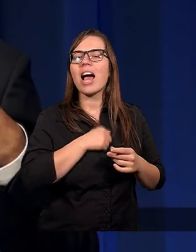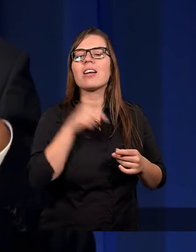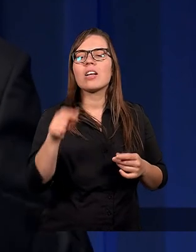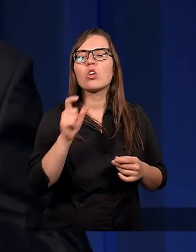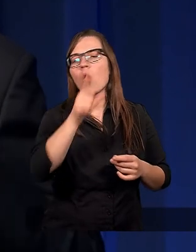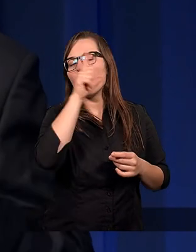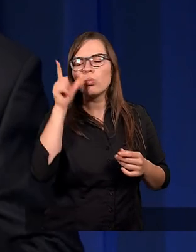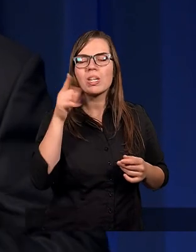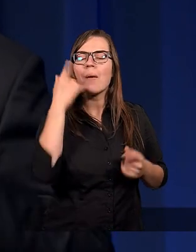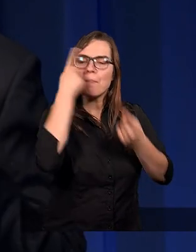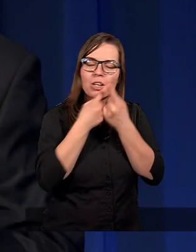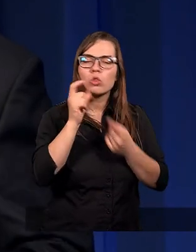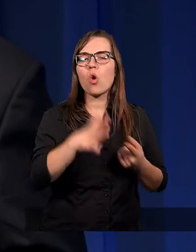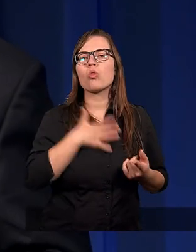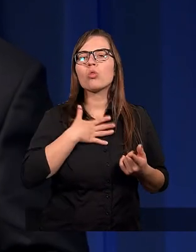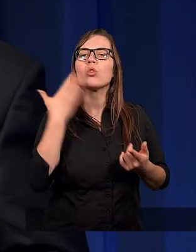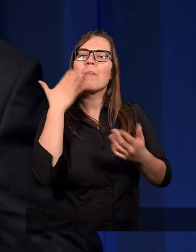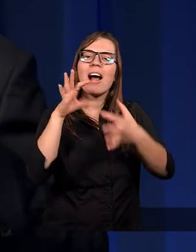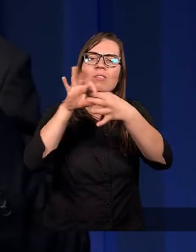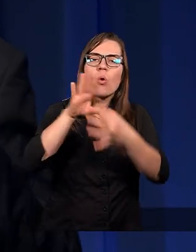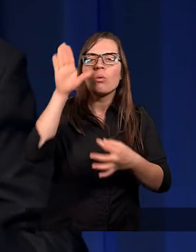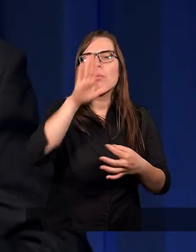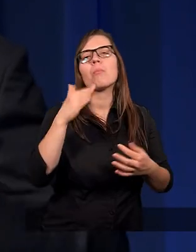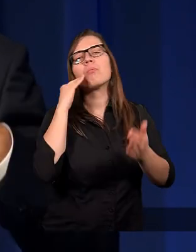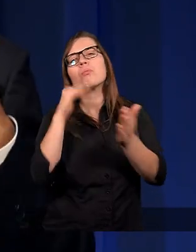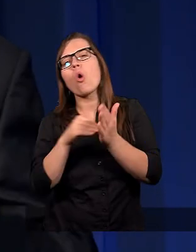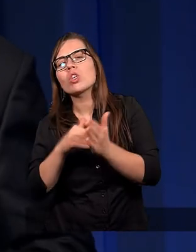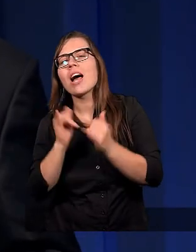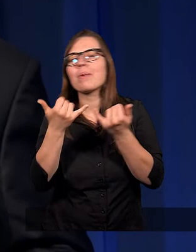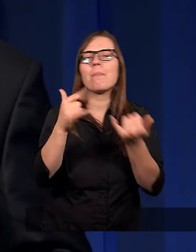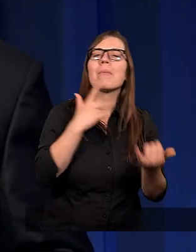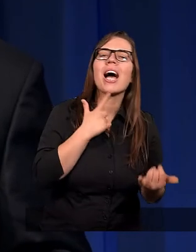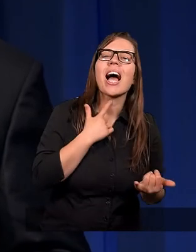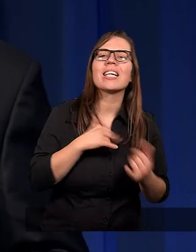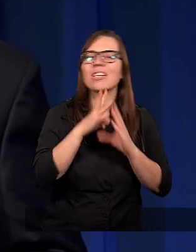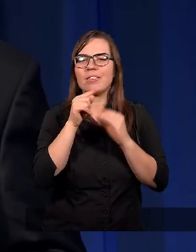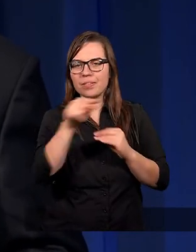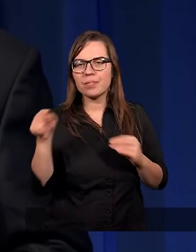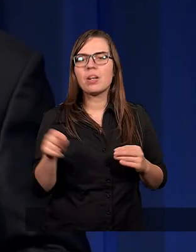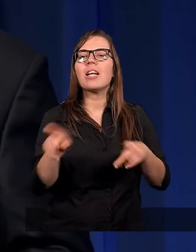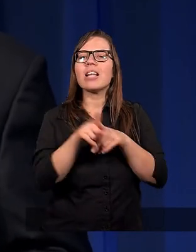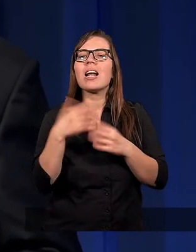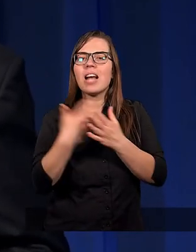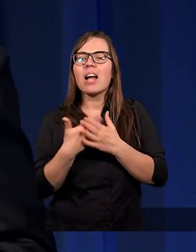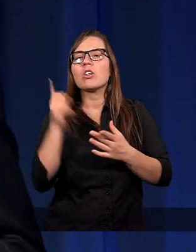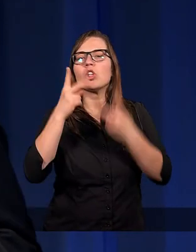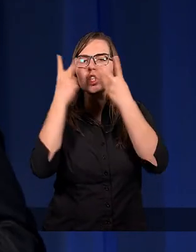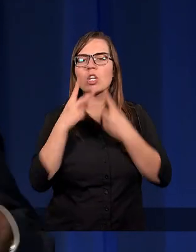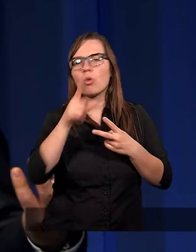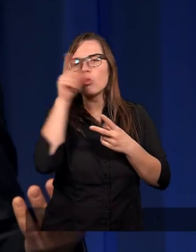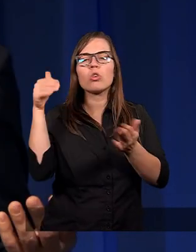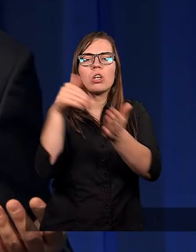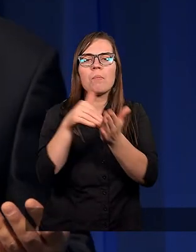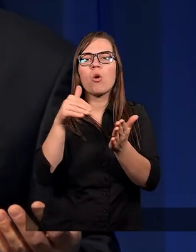co ludzie myślą, co czują, co łączy ich z Panem Bogiem, jakie mają potrzeby, jakie mają pragnienia. I dlatego czasami czytamy, że ludzie